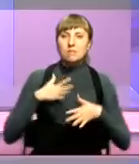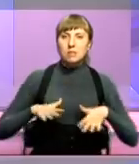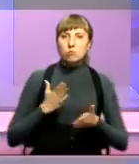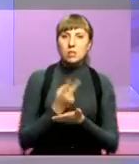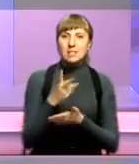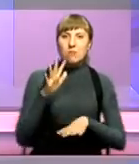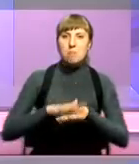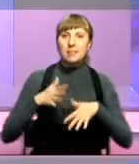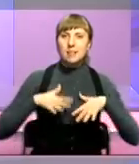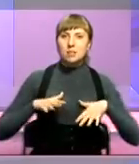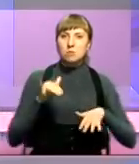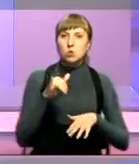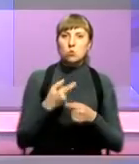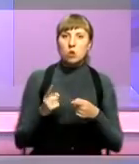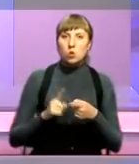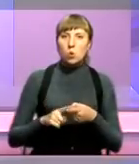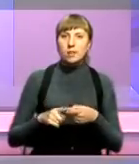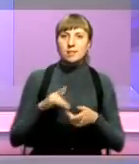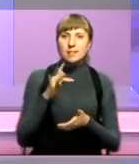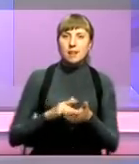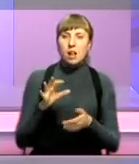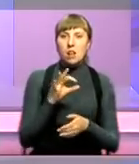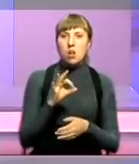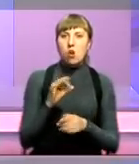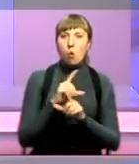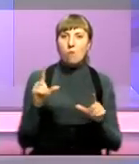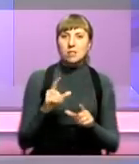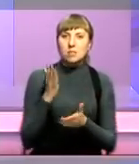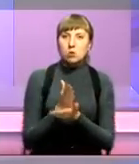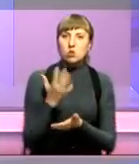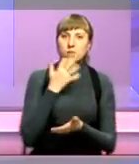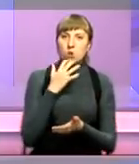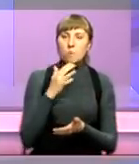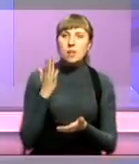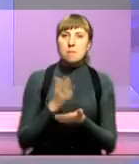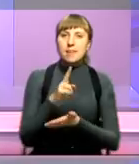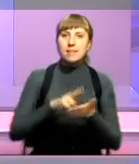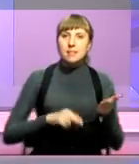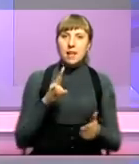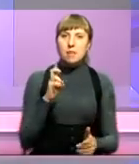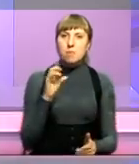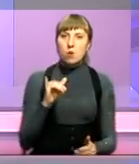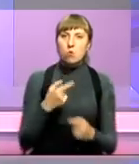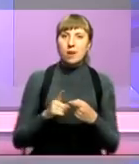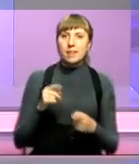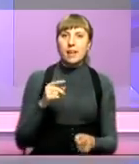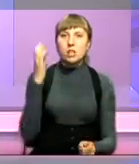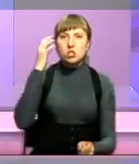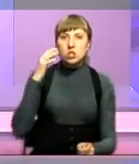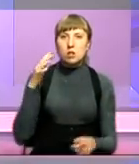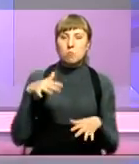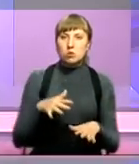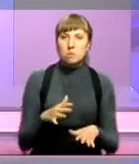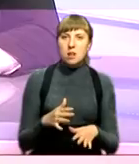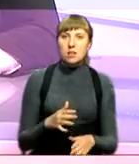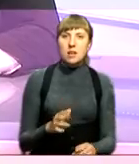банка крымских, у которых центральные офисы расположены в Симферополе, но имеют лицензию НБУ. Это ЧБРР и морской. Что с этими банками? Эти